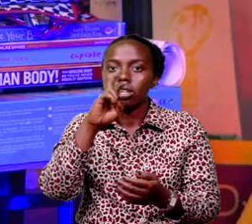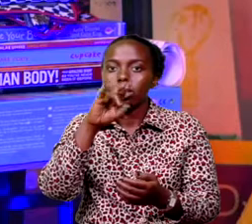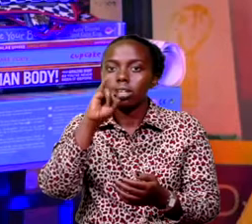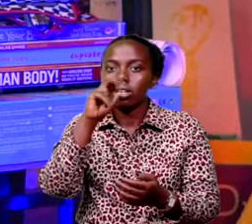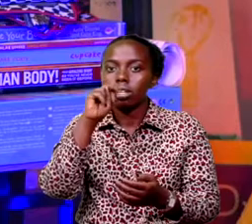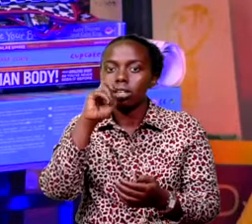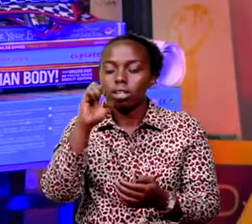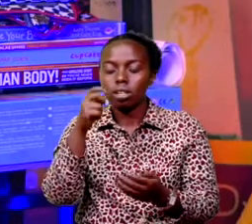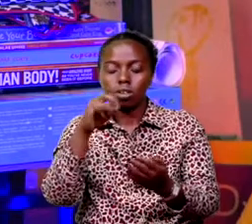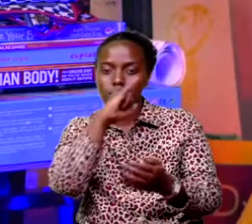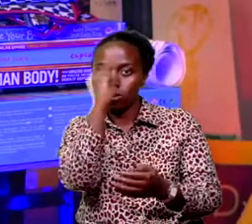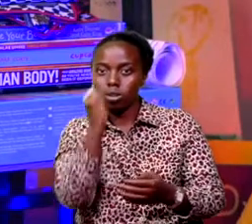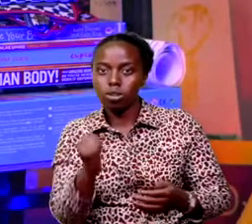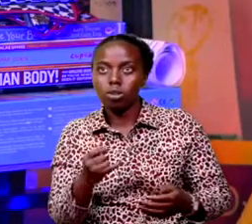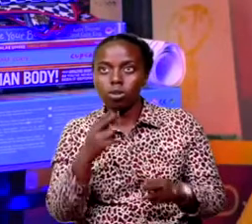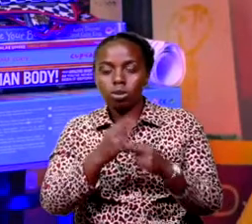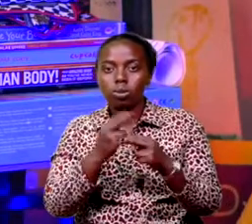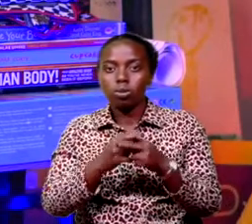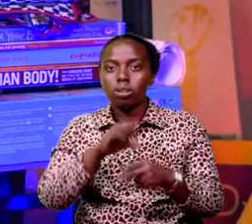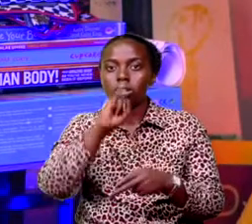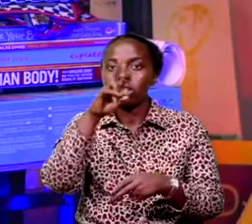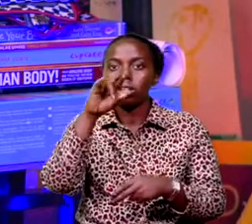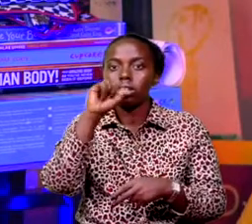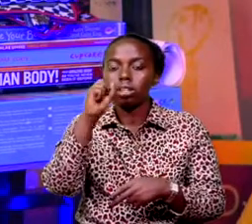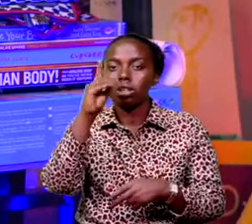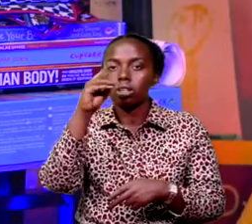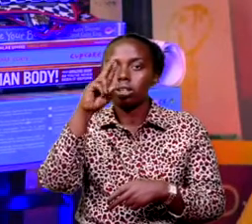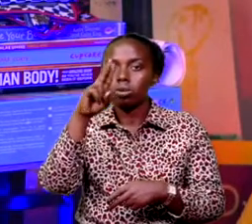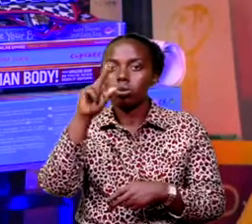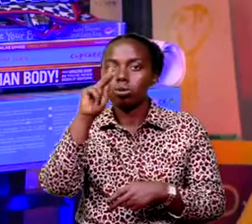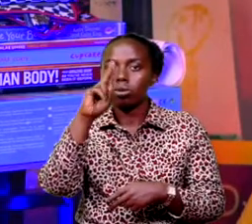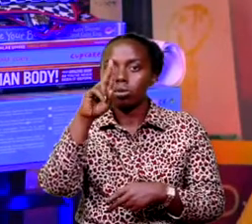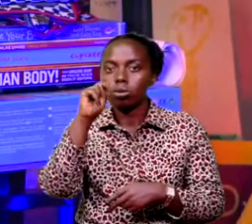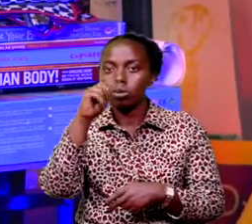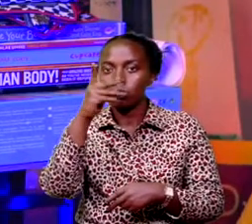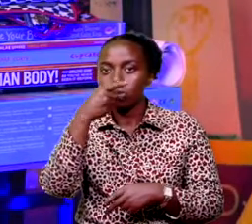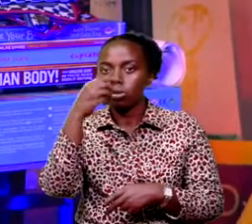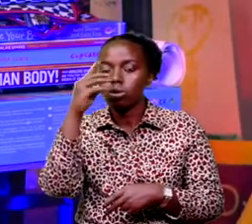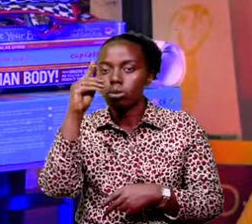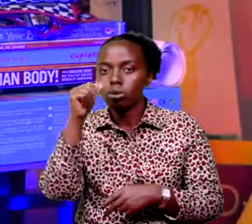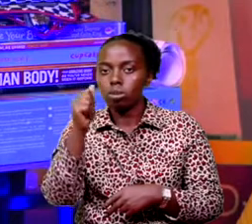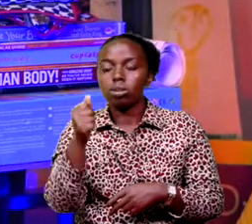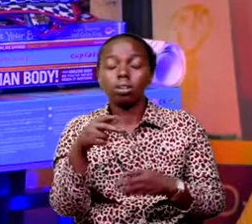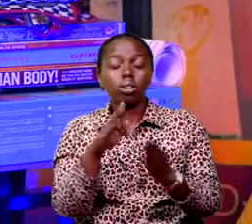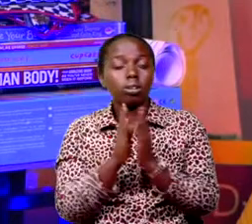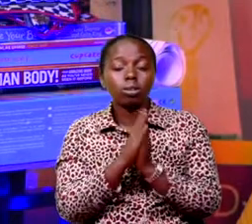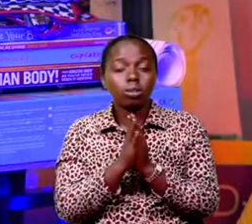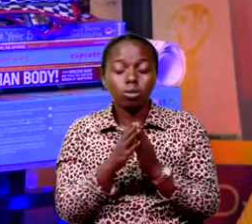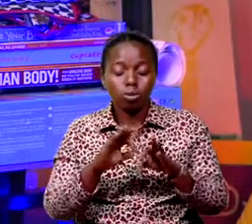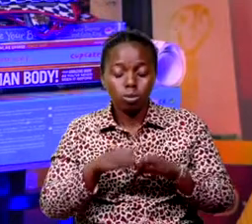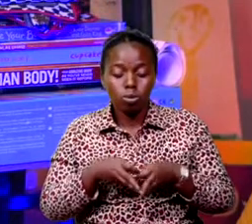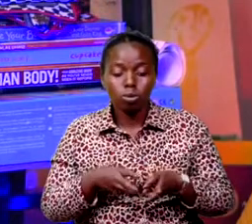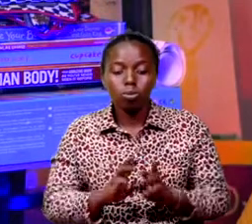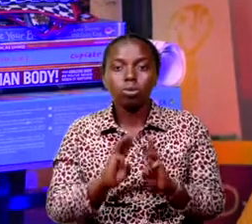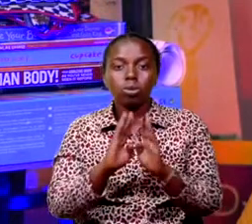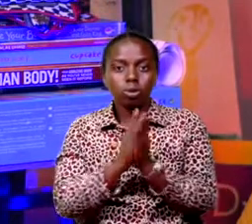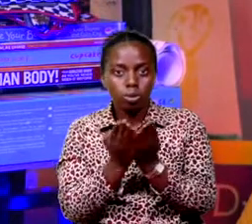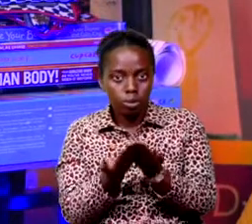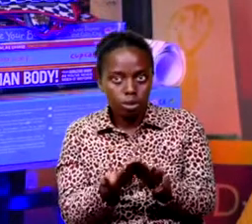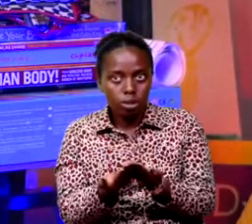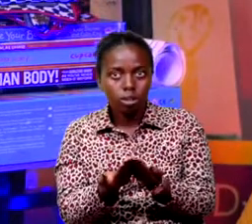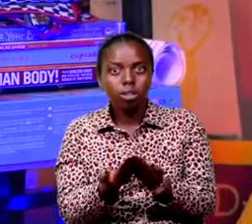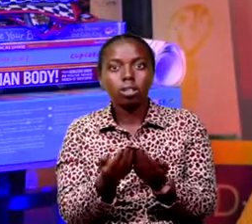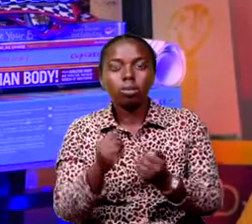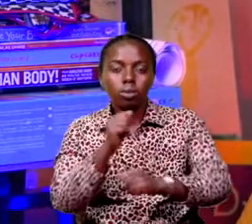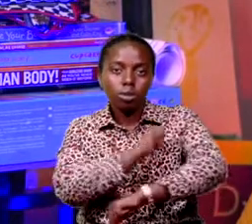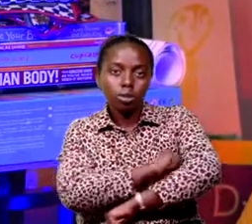wagashushanije n'uwitwa Iradukunda Sebastien abatugejejeho iyi nkuru mu buryo bw'igitabo ni School Books